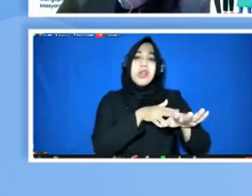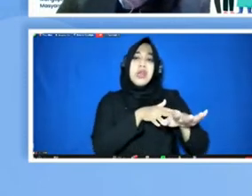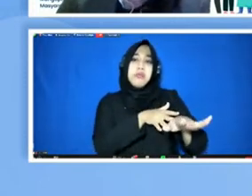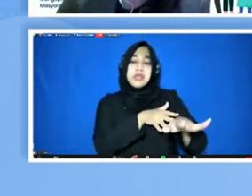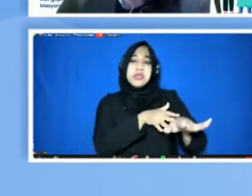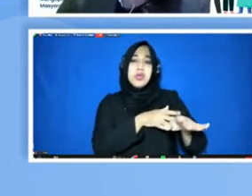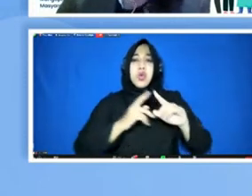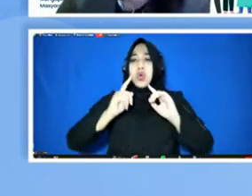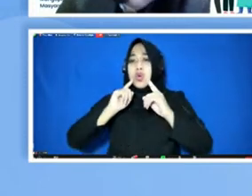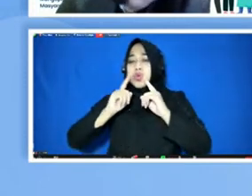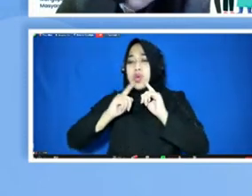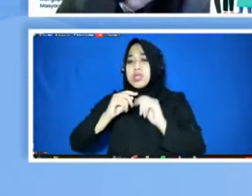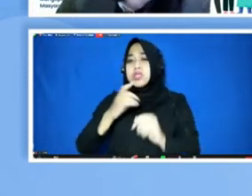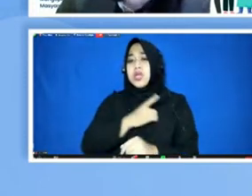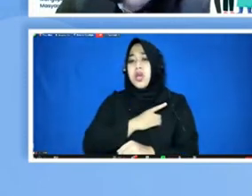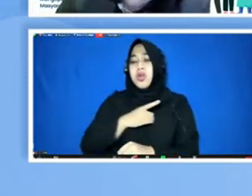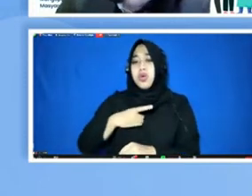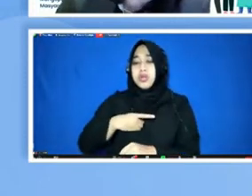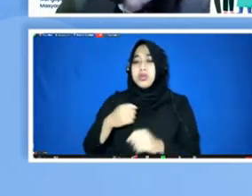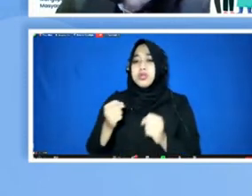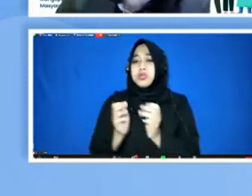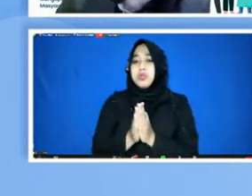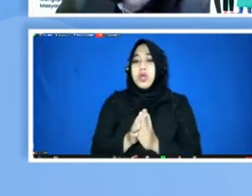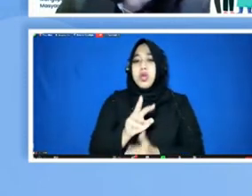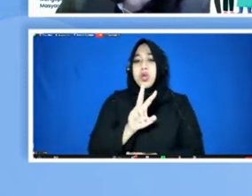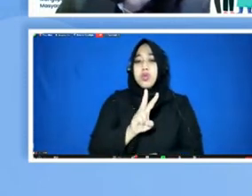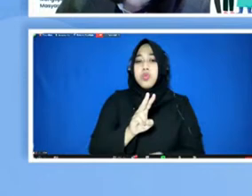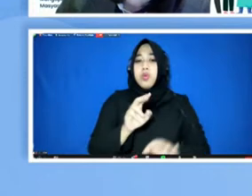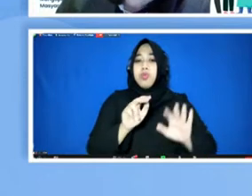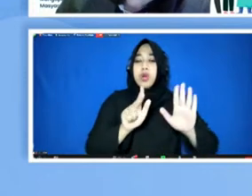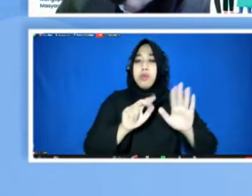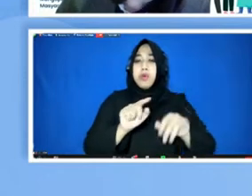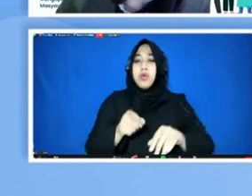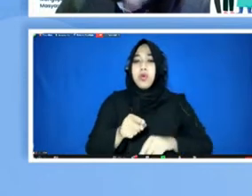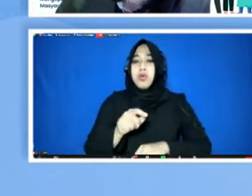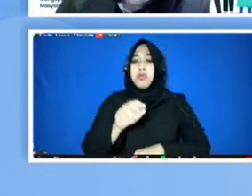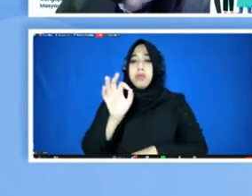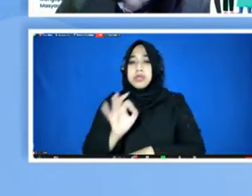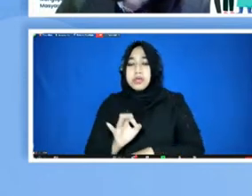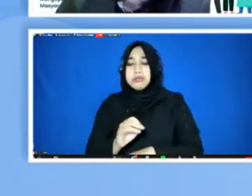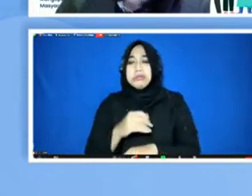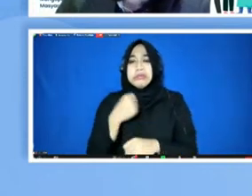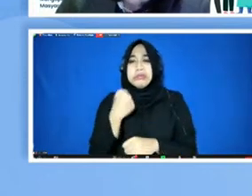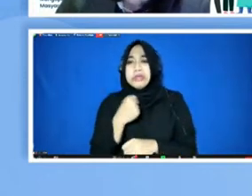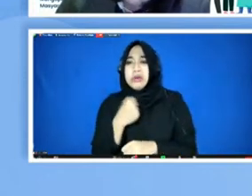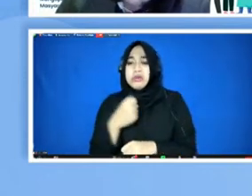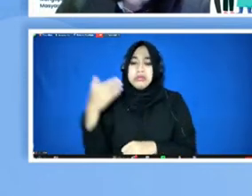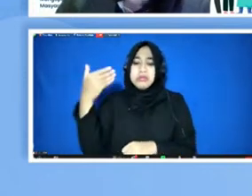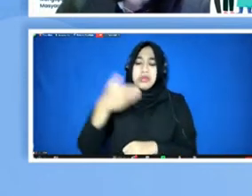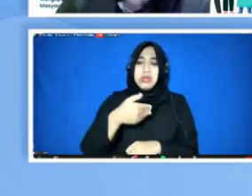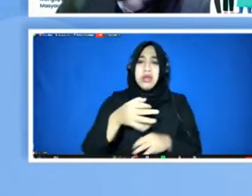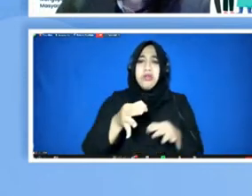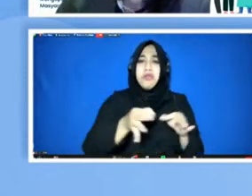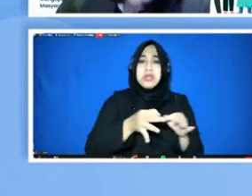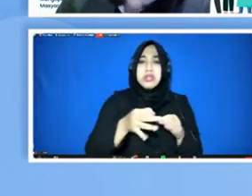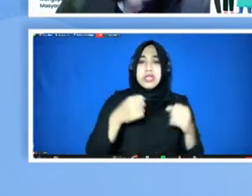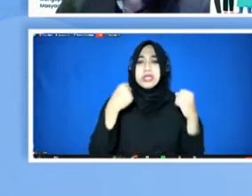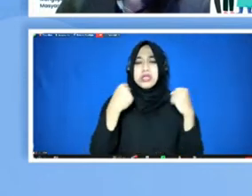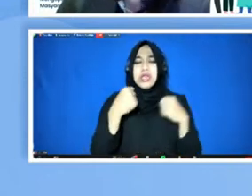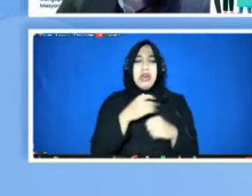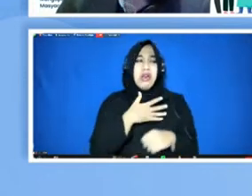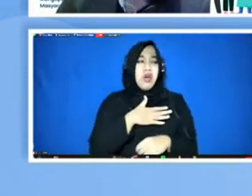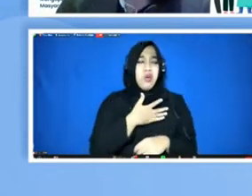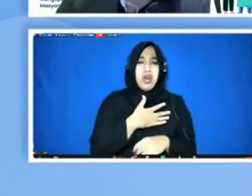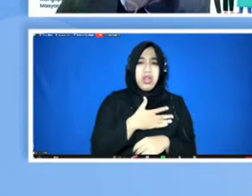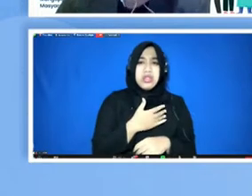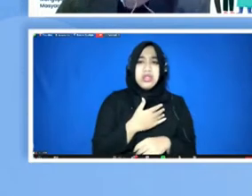konsultasi dengan dokter, ada sebanyak 20,80% dan tidak berani ke fasilitas kesehatan, khawatir